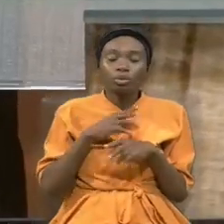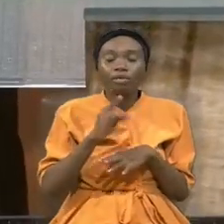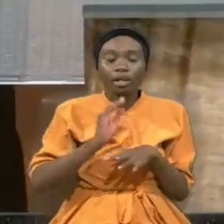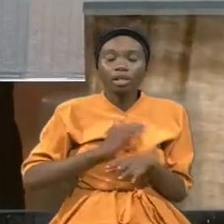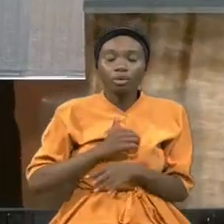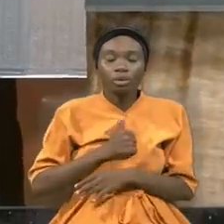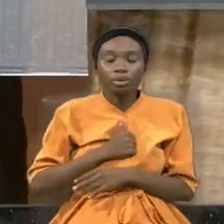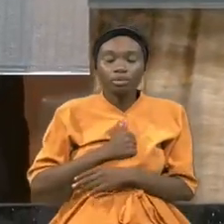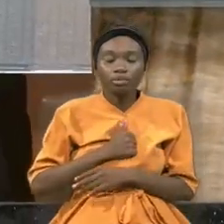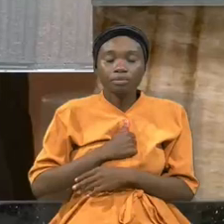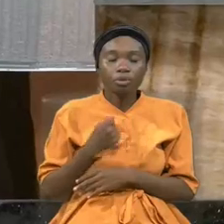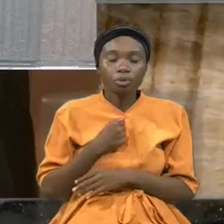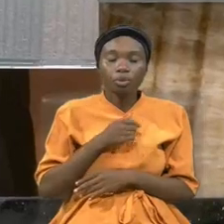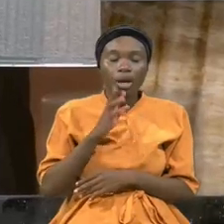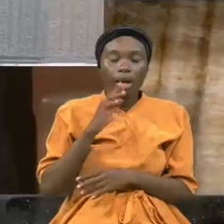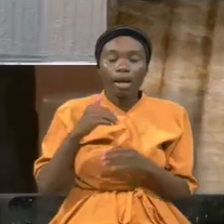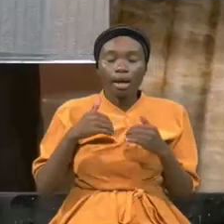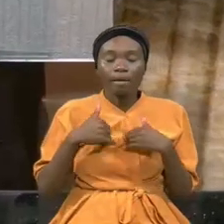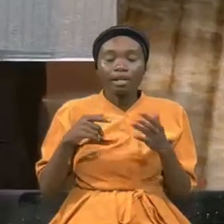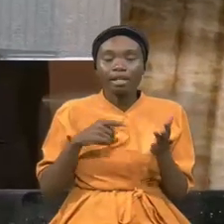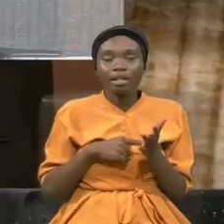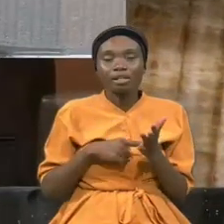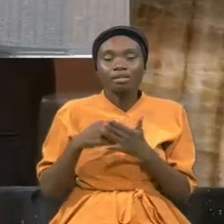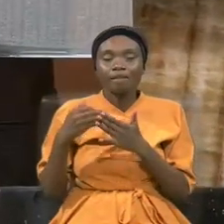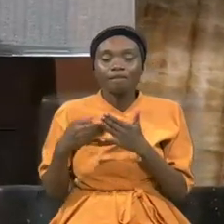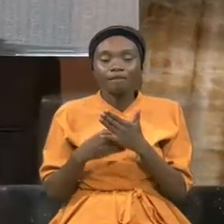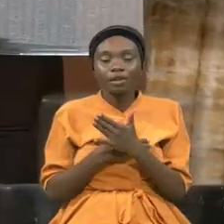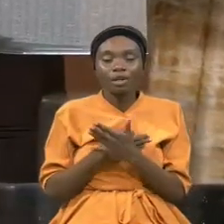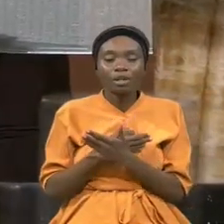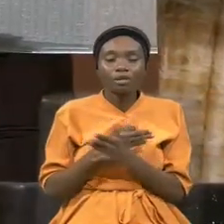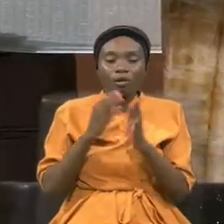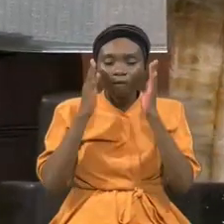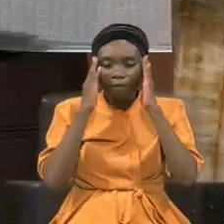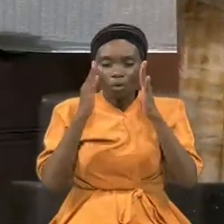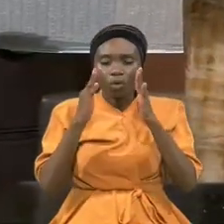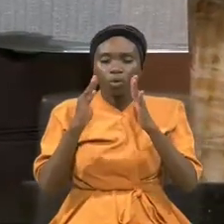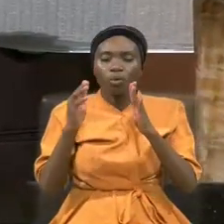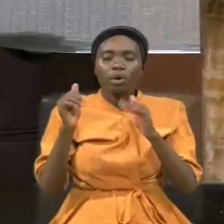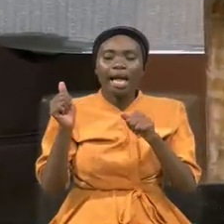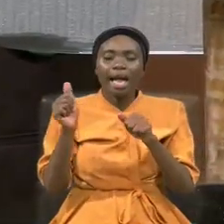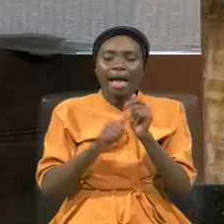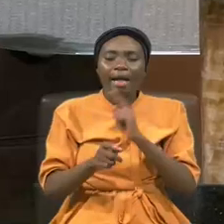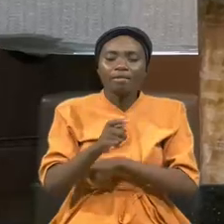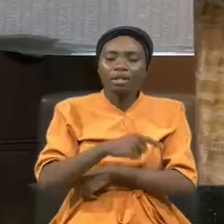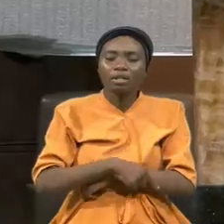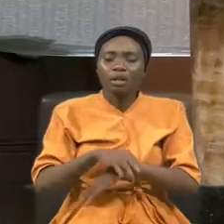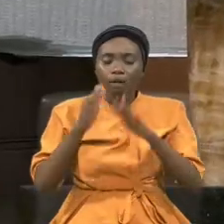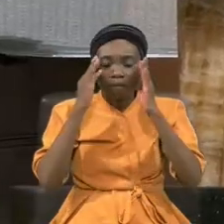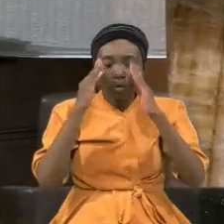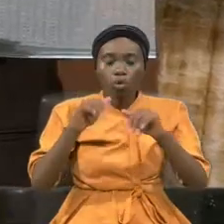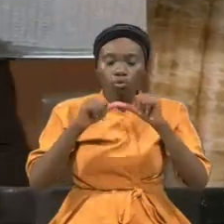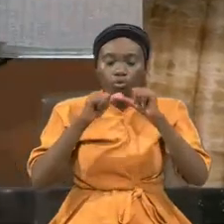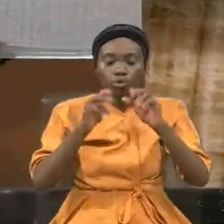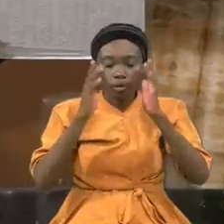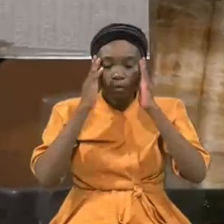trouvions, que nous ayons cette nouvelle concentration au quotidien, cette